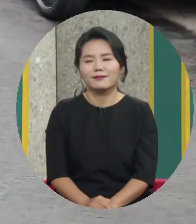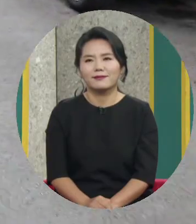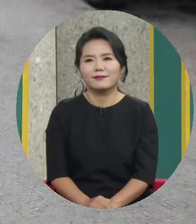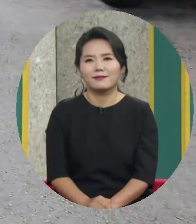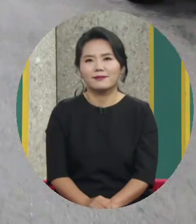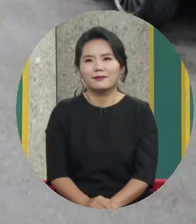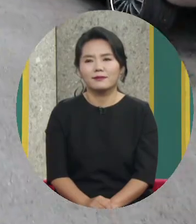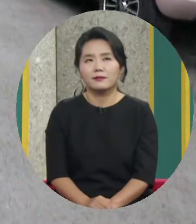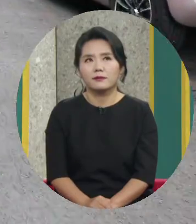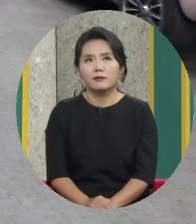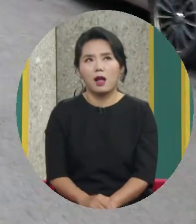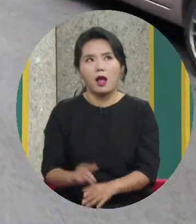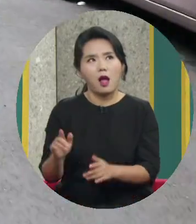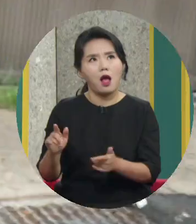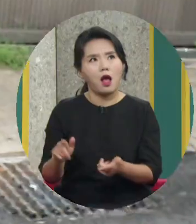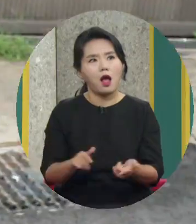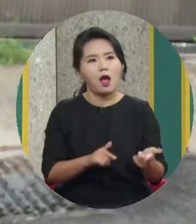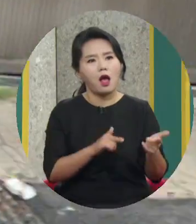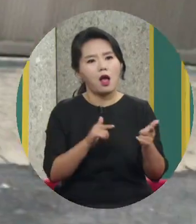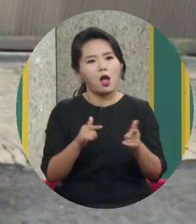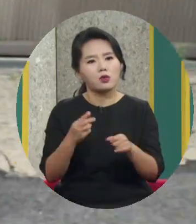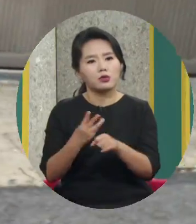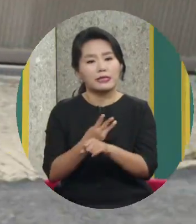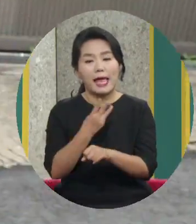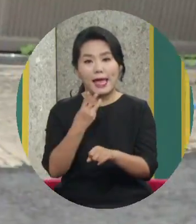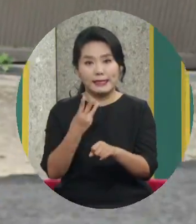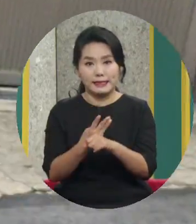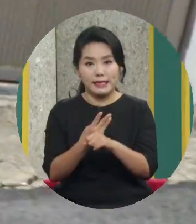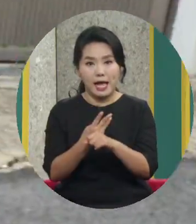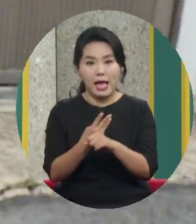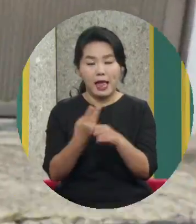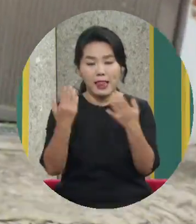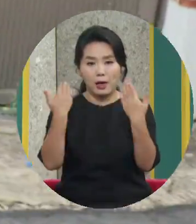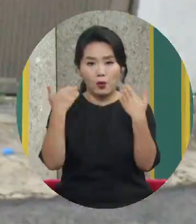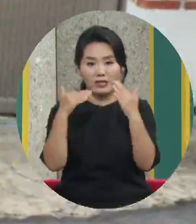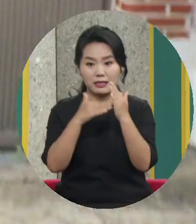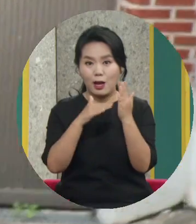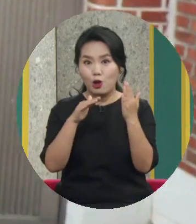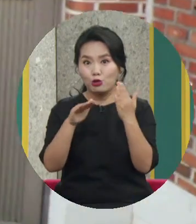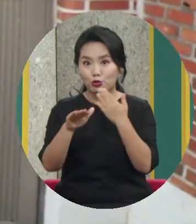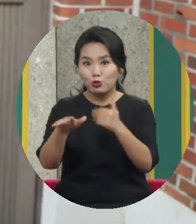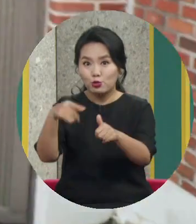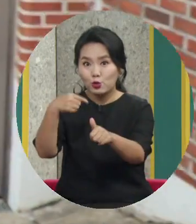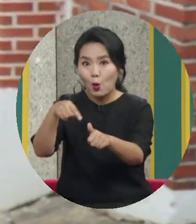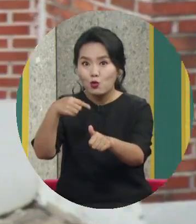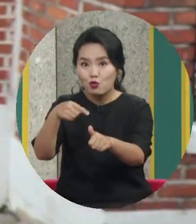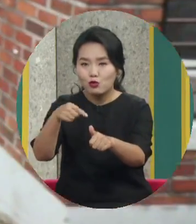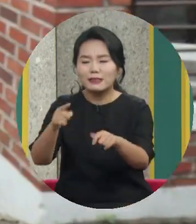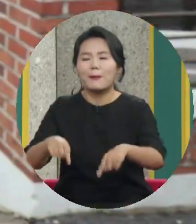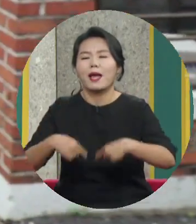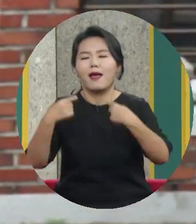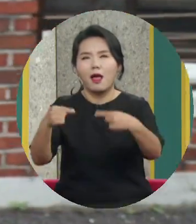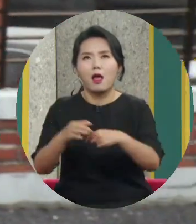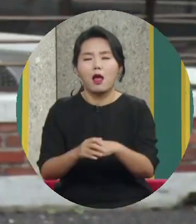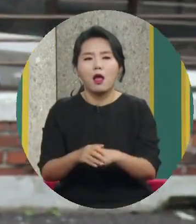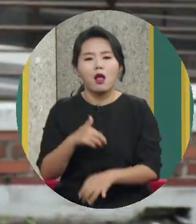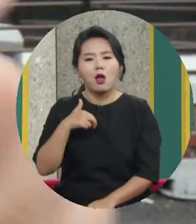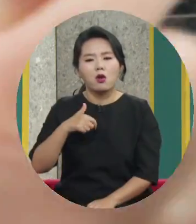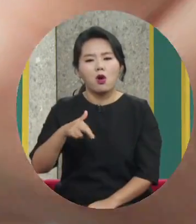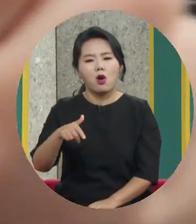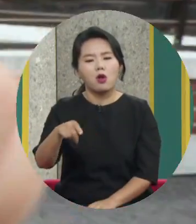하루 3시간, 효정인 방과 후 프로그램에 참석해 시간을 보냅니다. 걸어서 10분